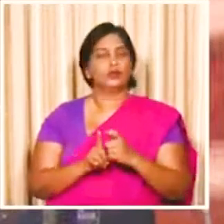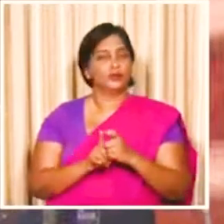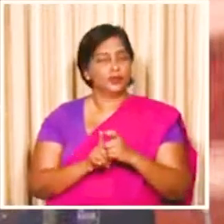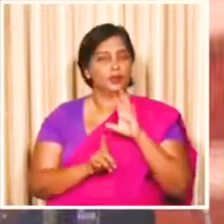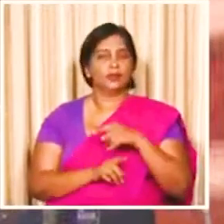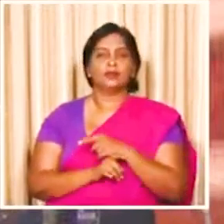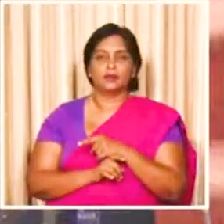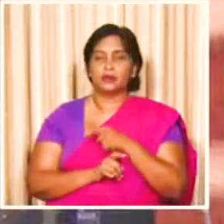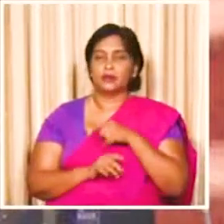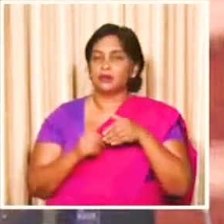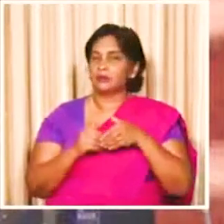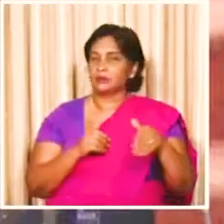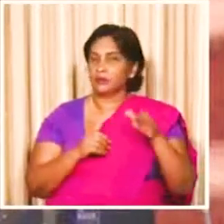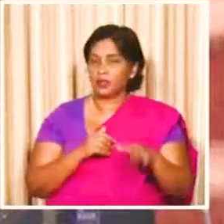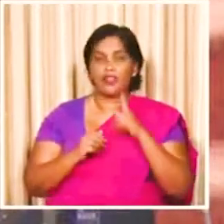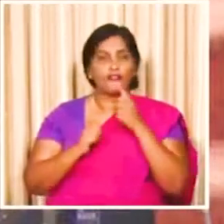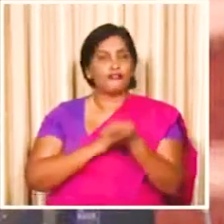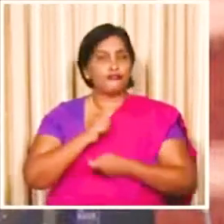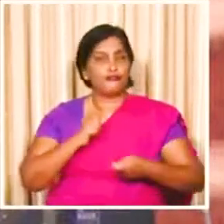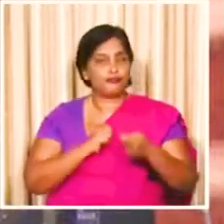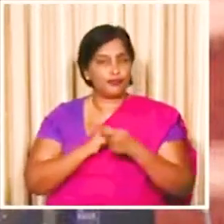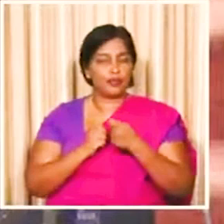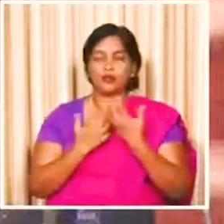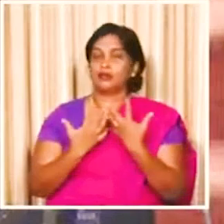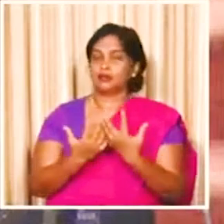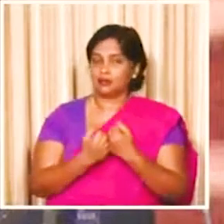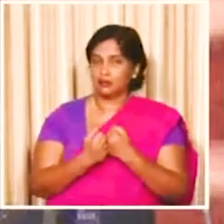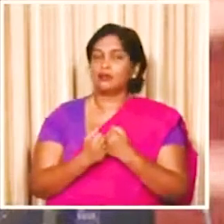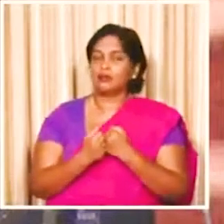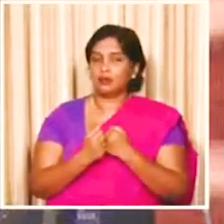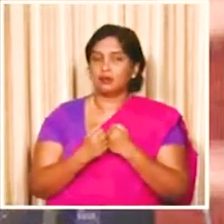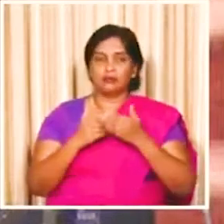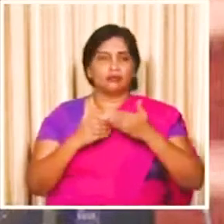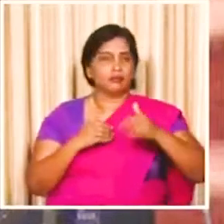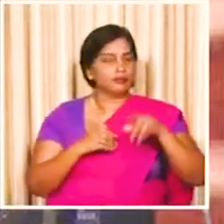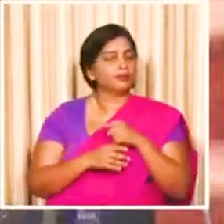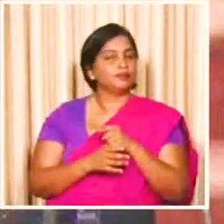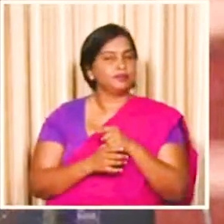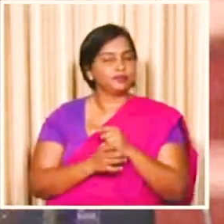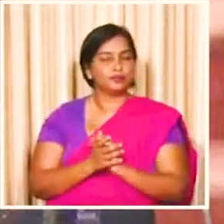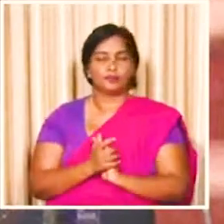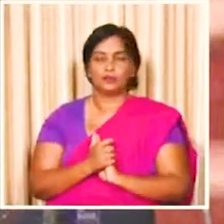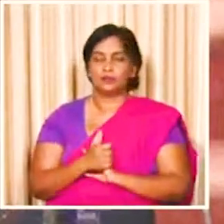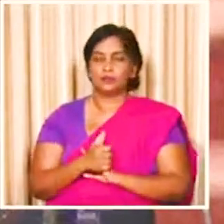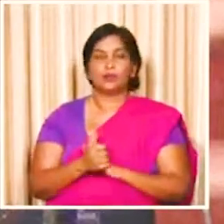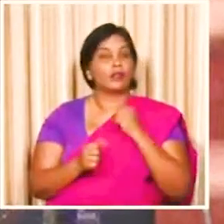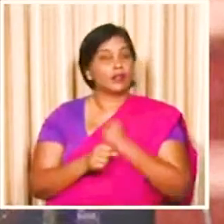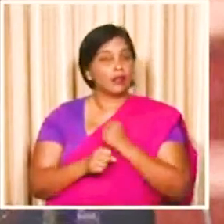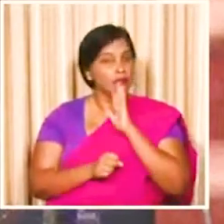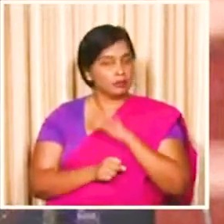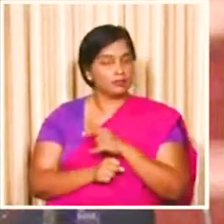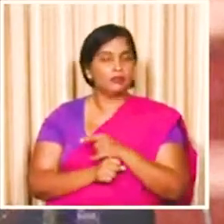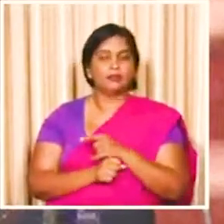நடந்து கொண்டிருக்கிறது. நெல்லுக்கான விலை நிர்ணயம் என்பது செய்யப்படவில்லை. அரசாங்கம் விலையை கொள்வனவு செய்கின்ற நிலை